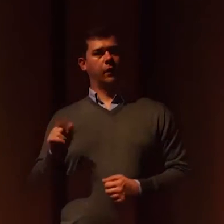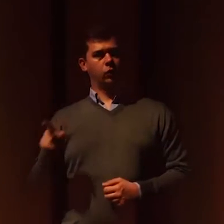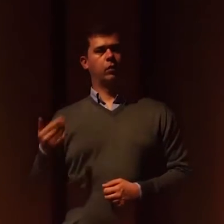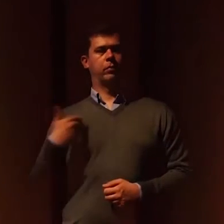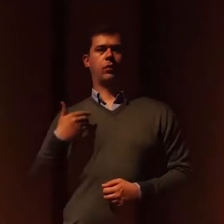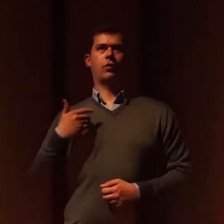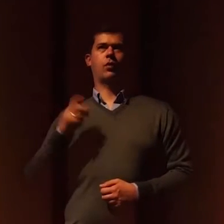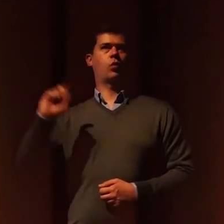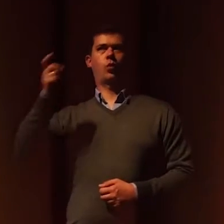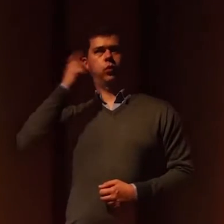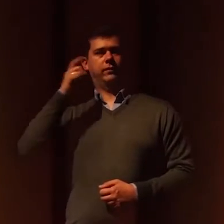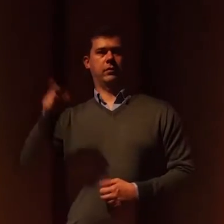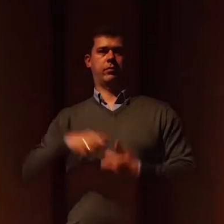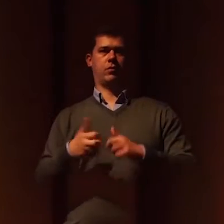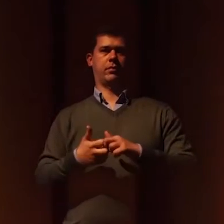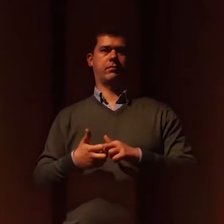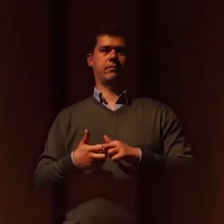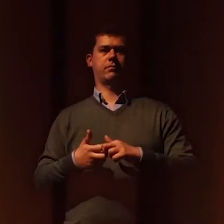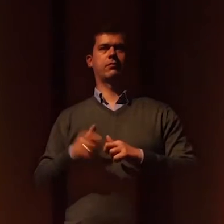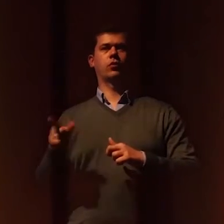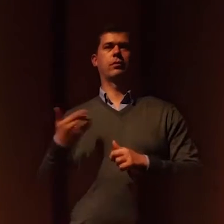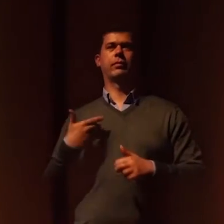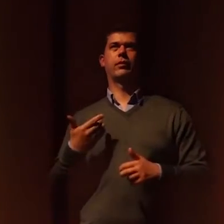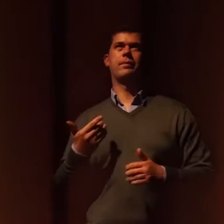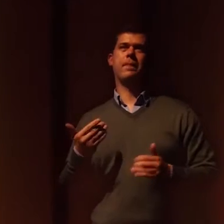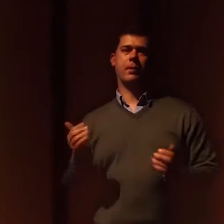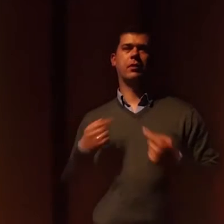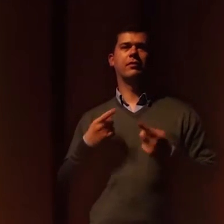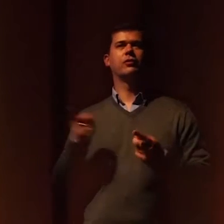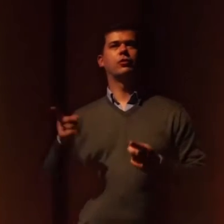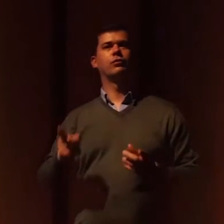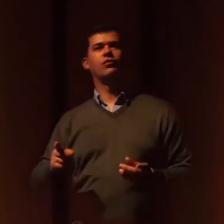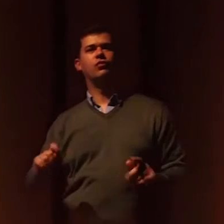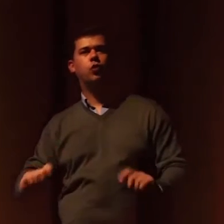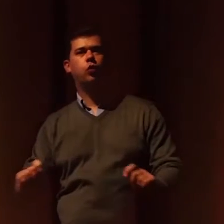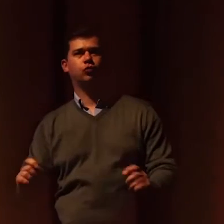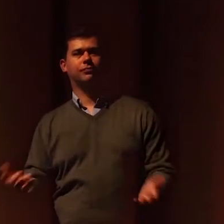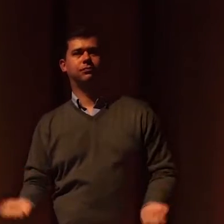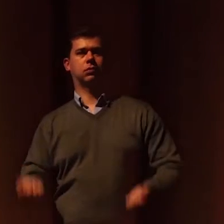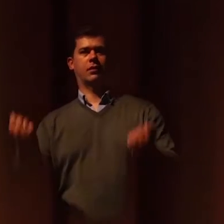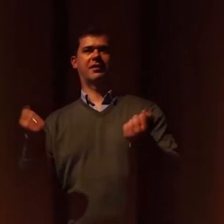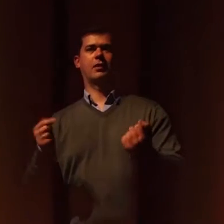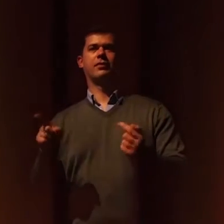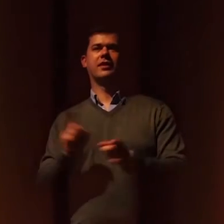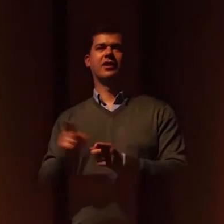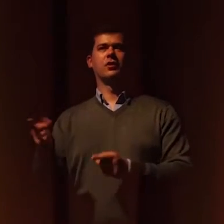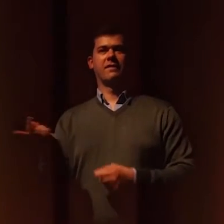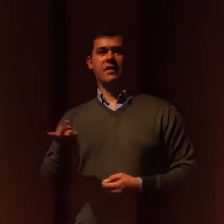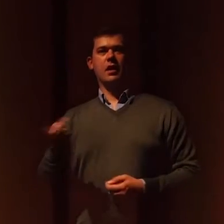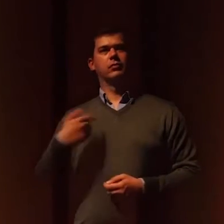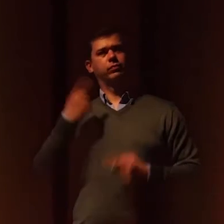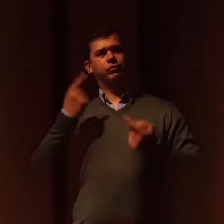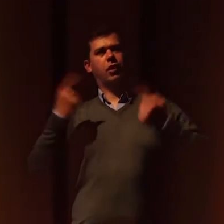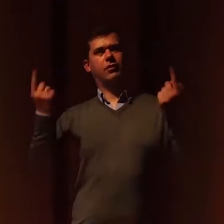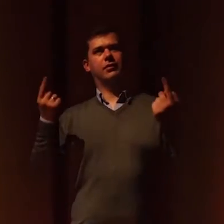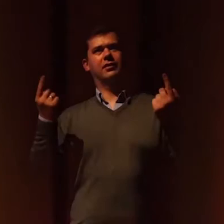się rozbijał jakby możliwość ruszenia o ich przekonanie że tutaj